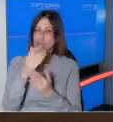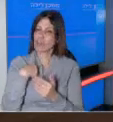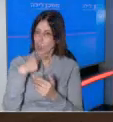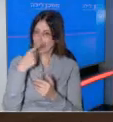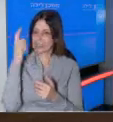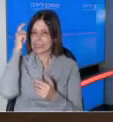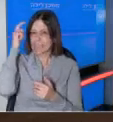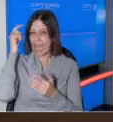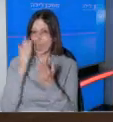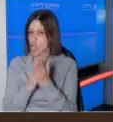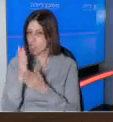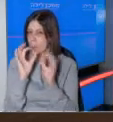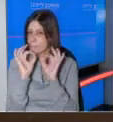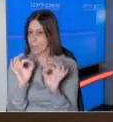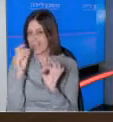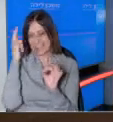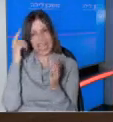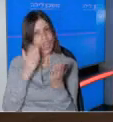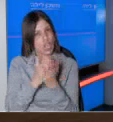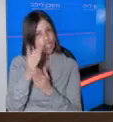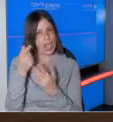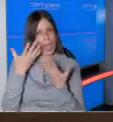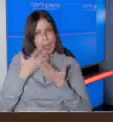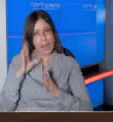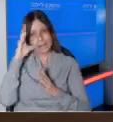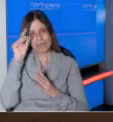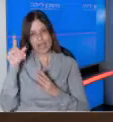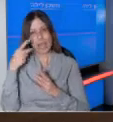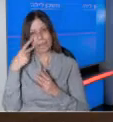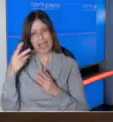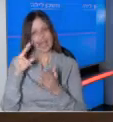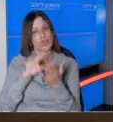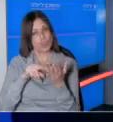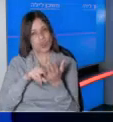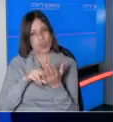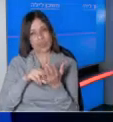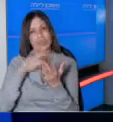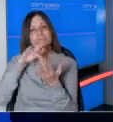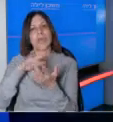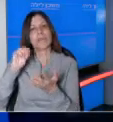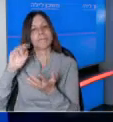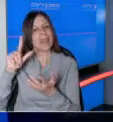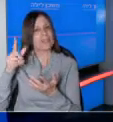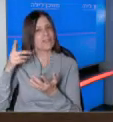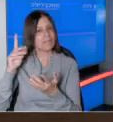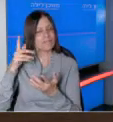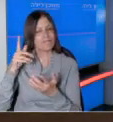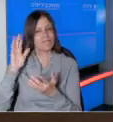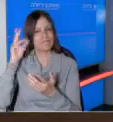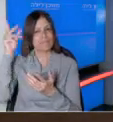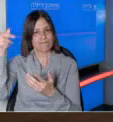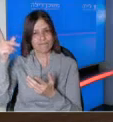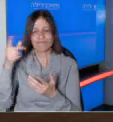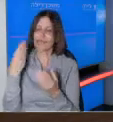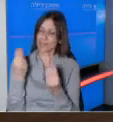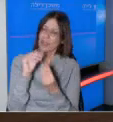ישר באמת... אני אומר, כאילו, שכל ישר זה שהבן שלך מעלה תמונות מהמלדיבים ועל הכיפק, אין בעיה, זה שכל ישר. הוא אומר, קשוט